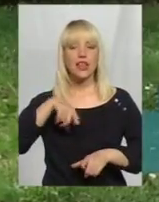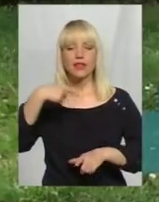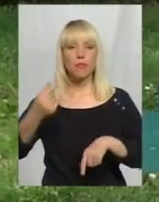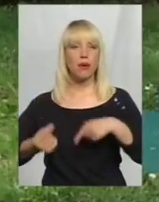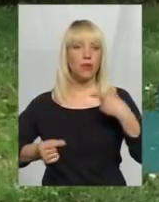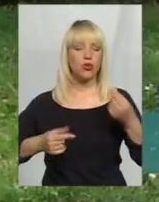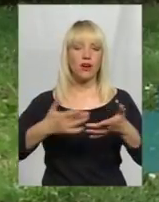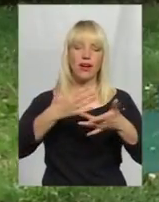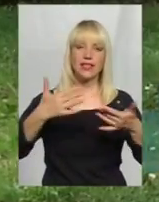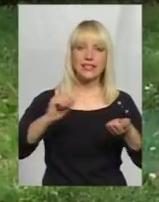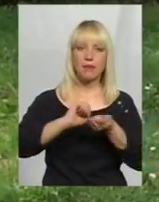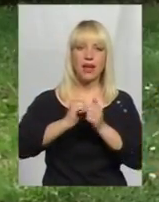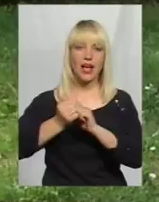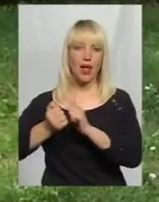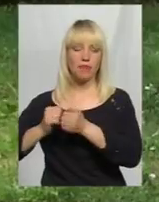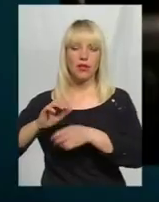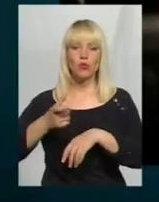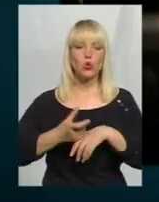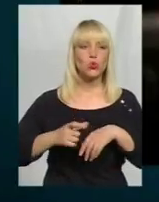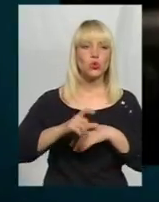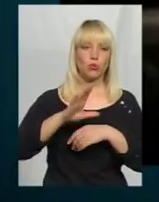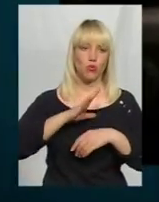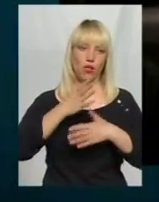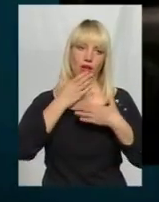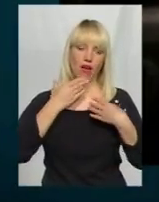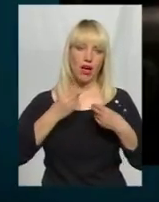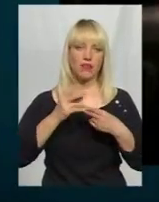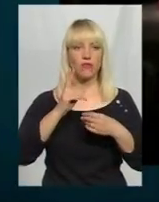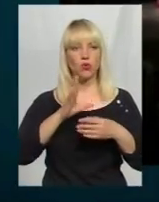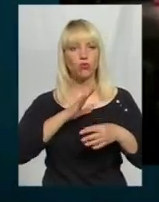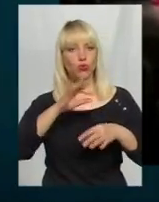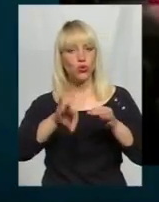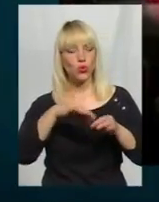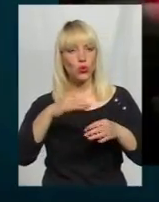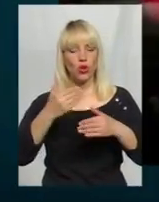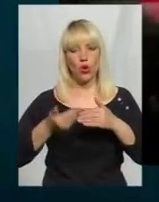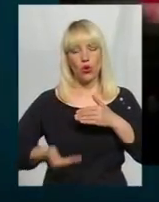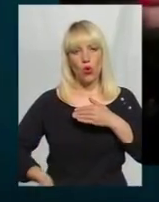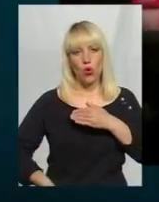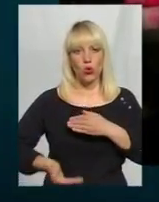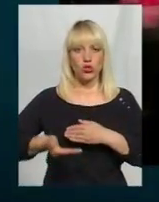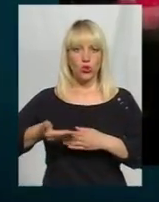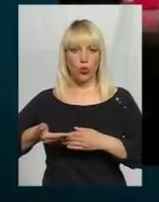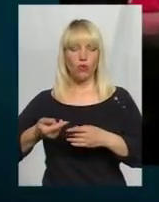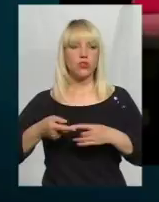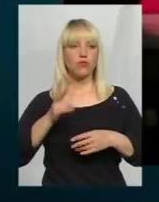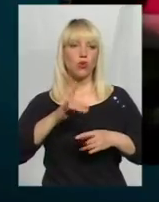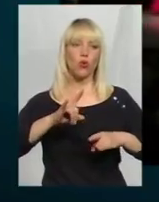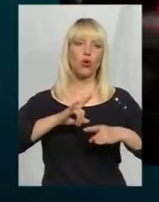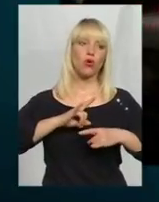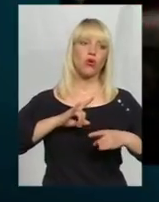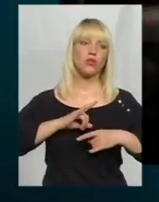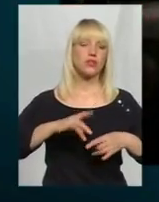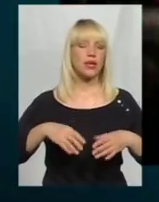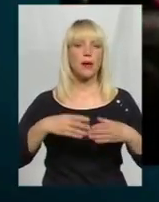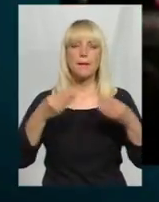різними камнями, дуже були гарні. В когось було коротше, в когось було довше, там були костюми просто мега